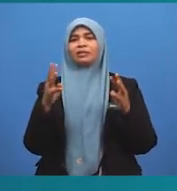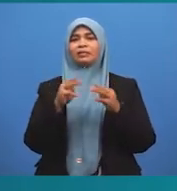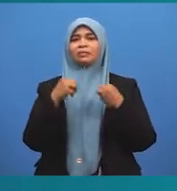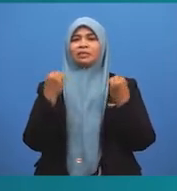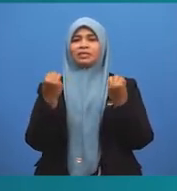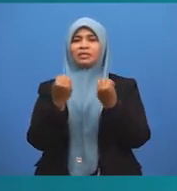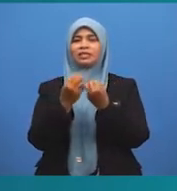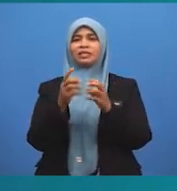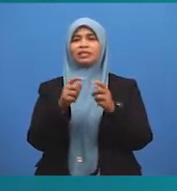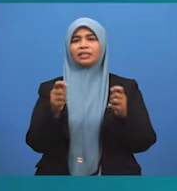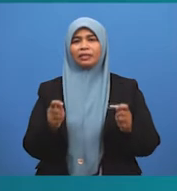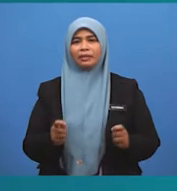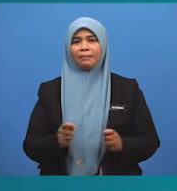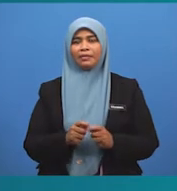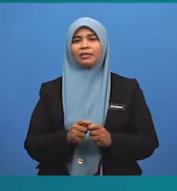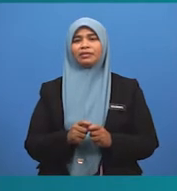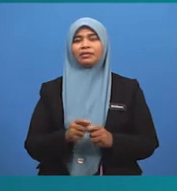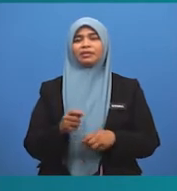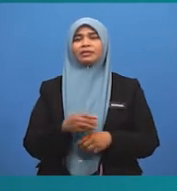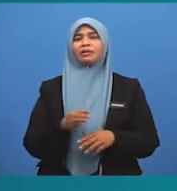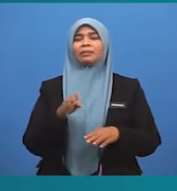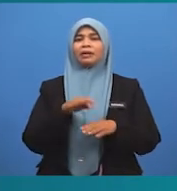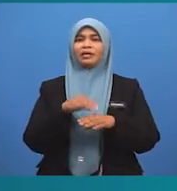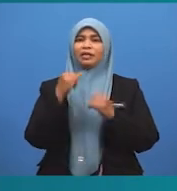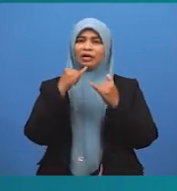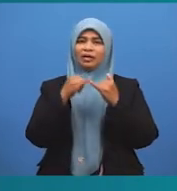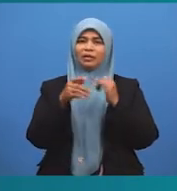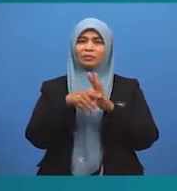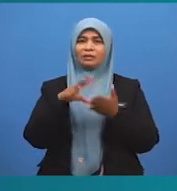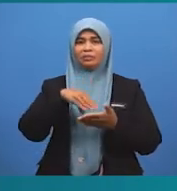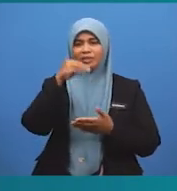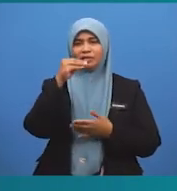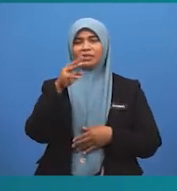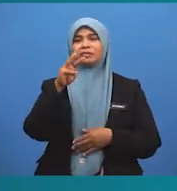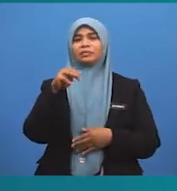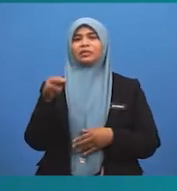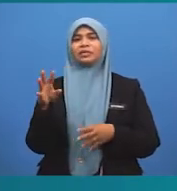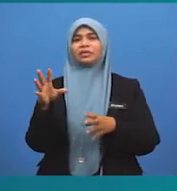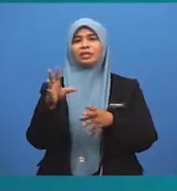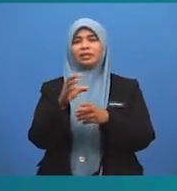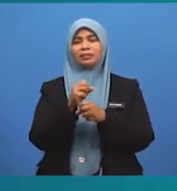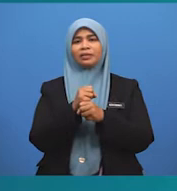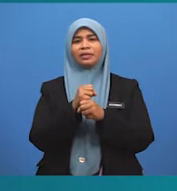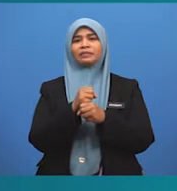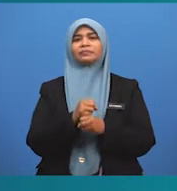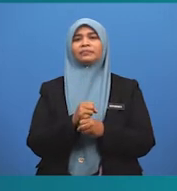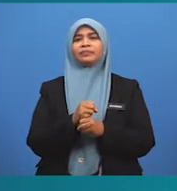masyarakat setempat. Pada akhir pembelajaran murid-murid